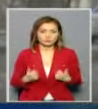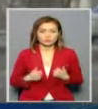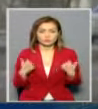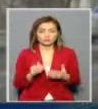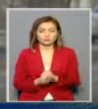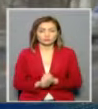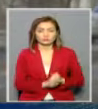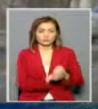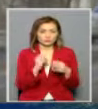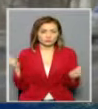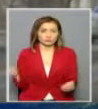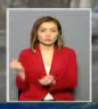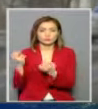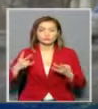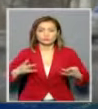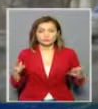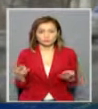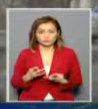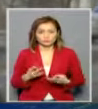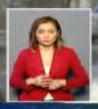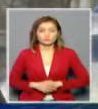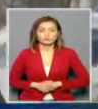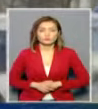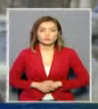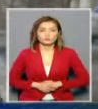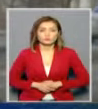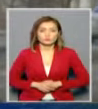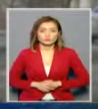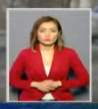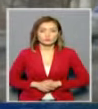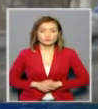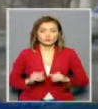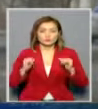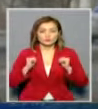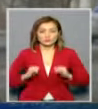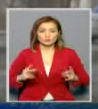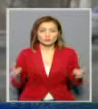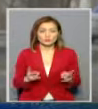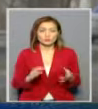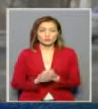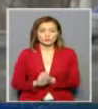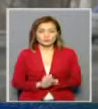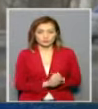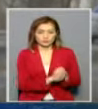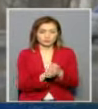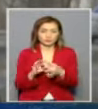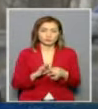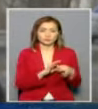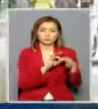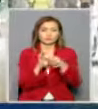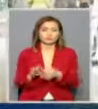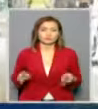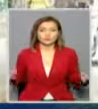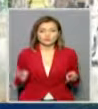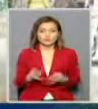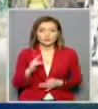нашим президентом Касым-Жомарт Кемелұлы Токаевым. Да здравствует мир, дружба и сплоченность нашего народа.